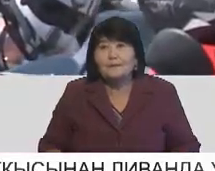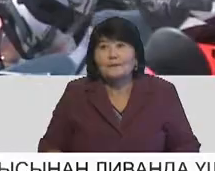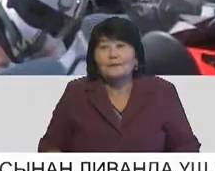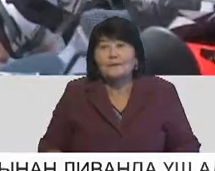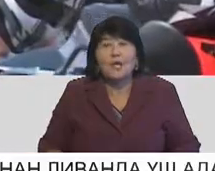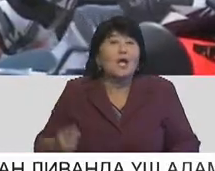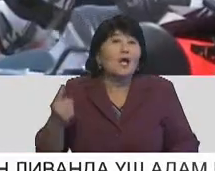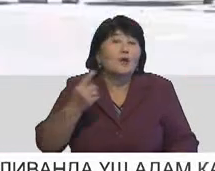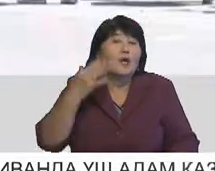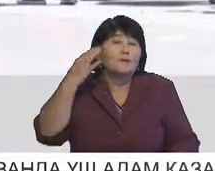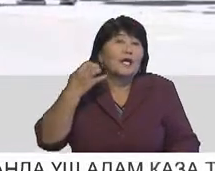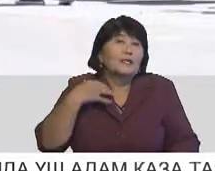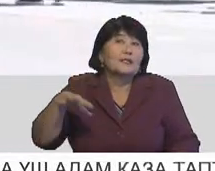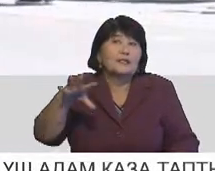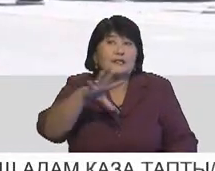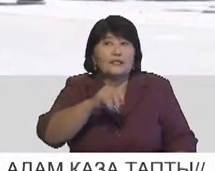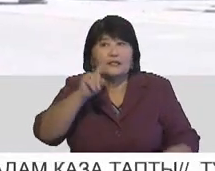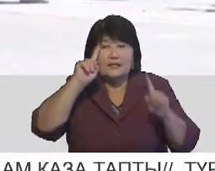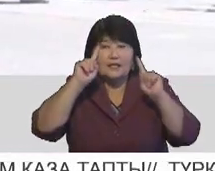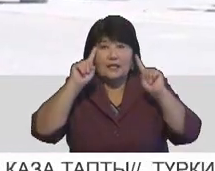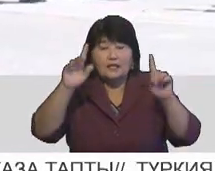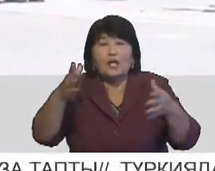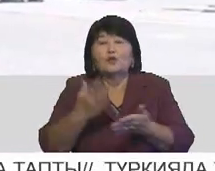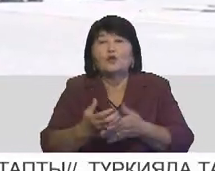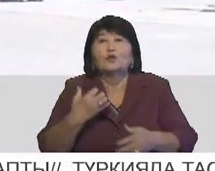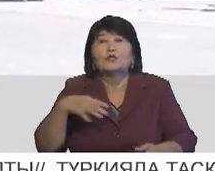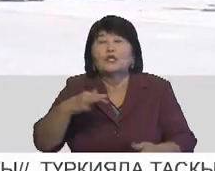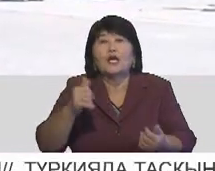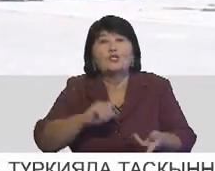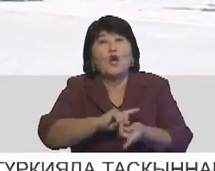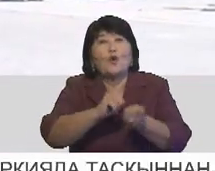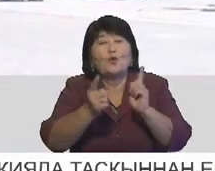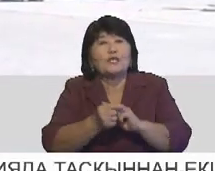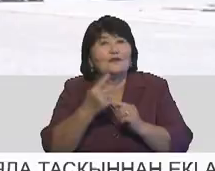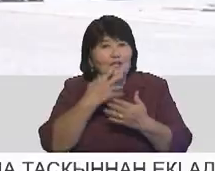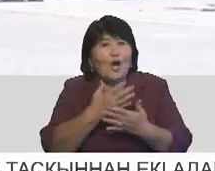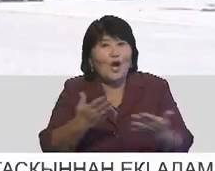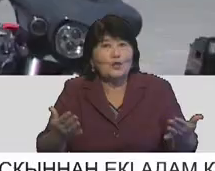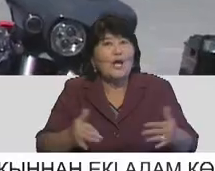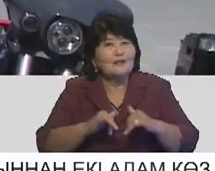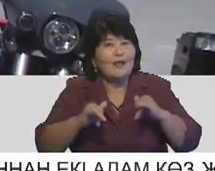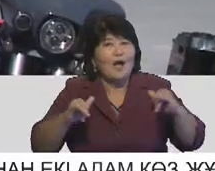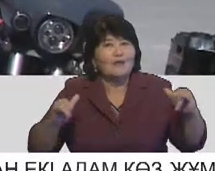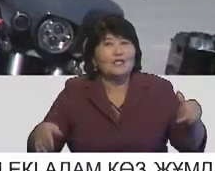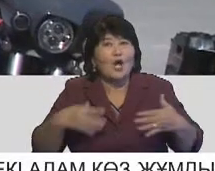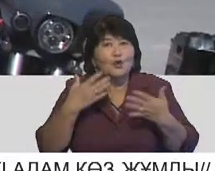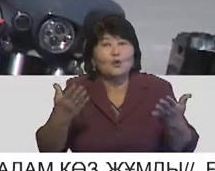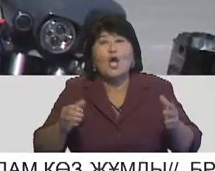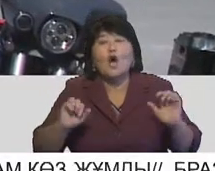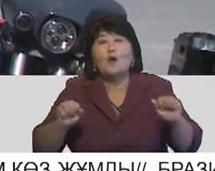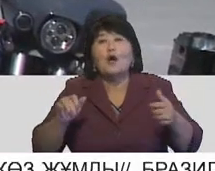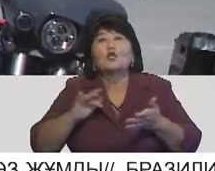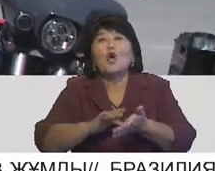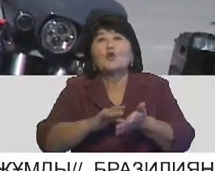Бірінші мақсат Сыр елін таныту, Сыр елін өзгеріп атқан көрсету, дамып атқанымызды көрсету, мототуризм